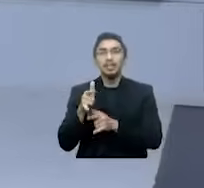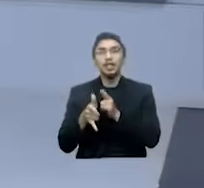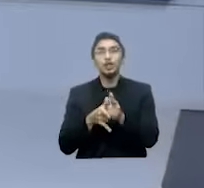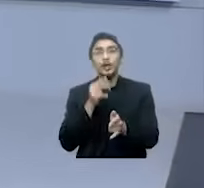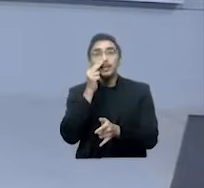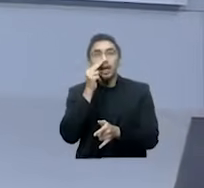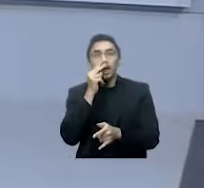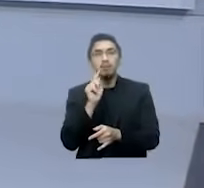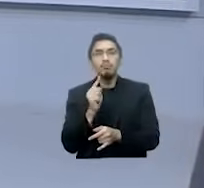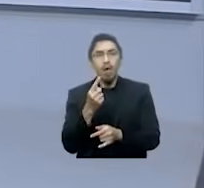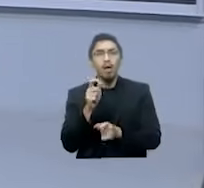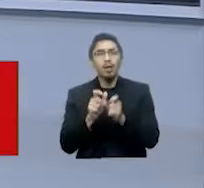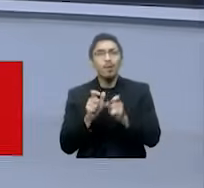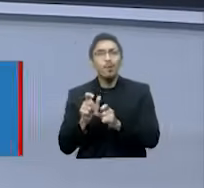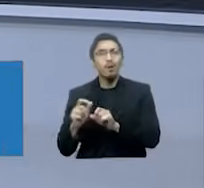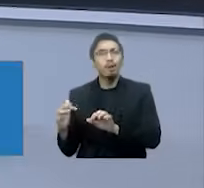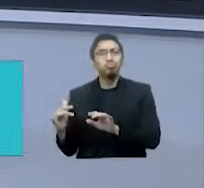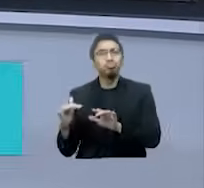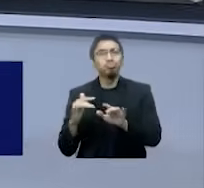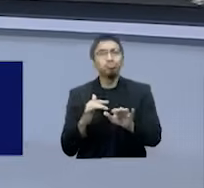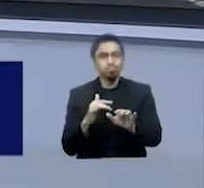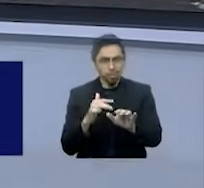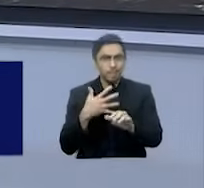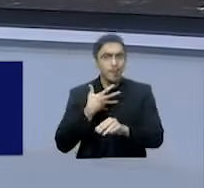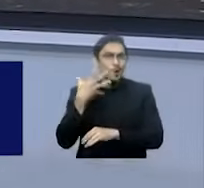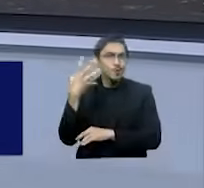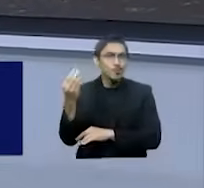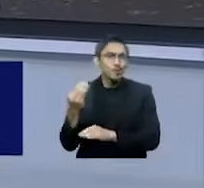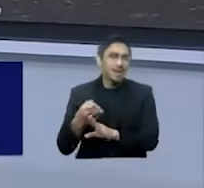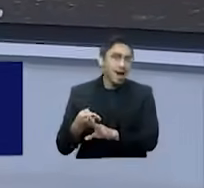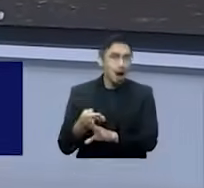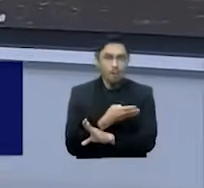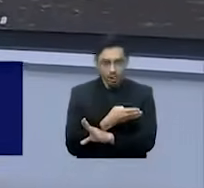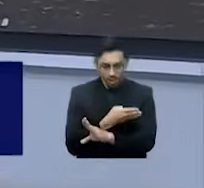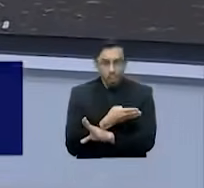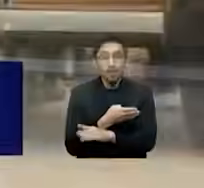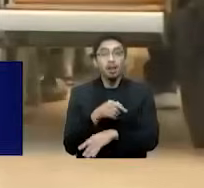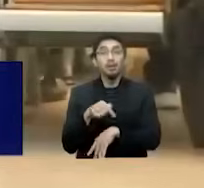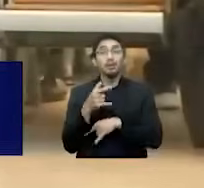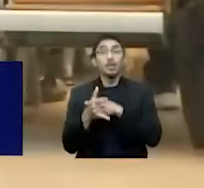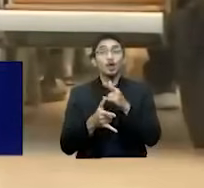Senen mulai dipadati penumpang yang mudik lebih awal.